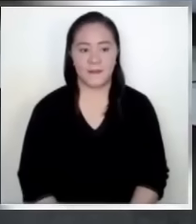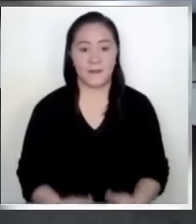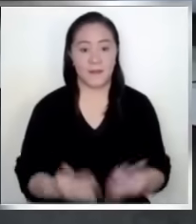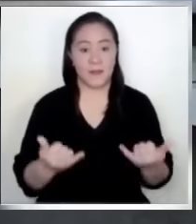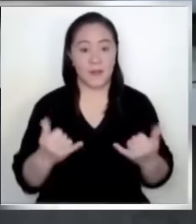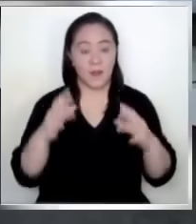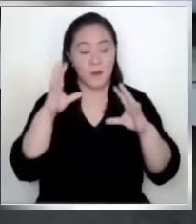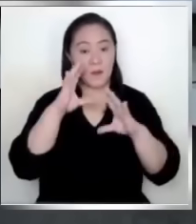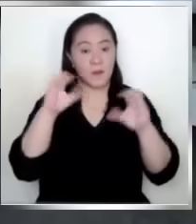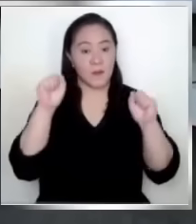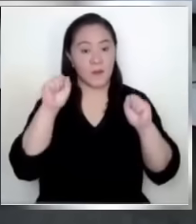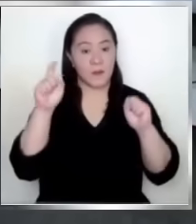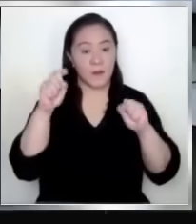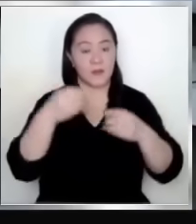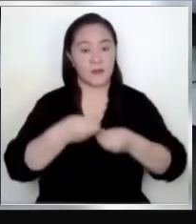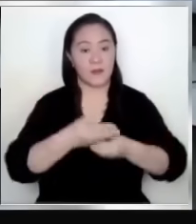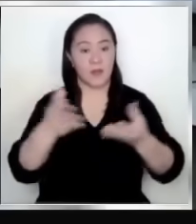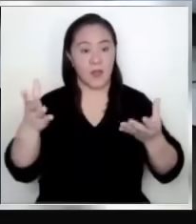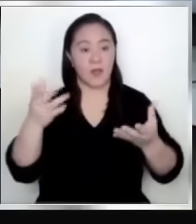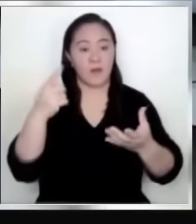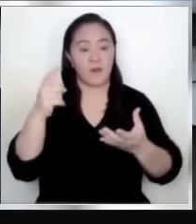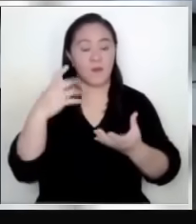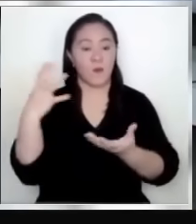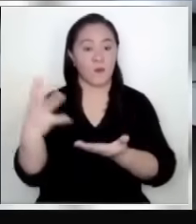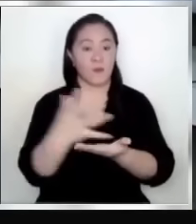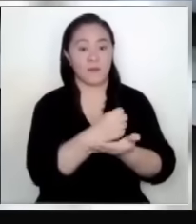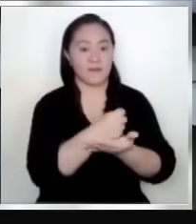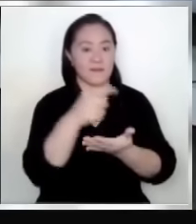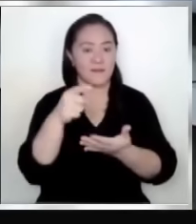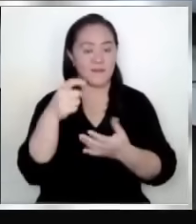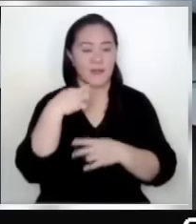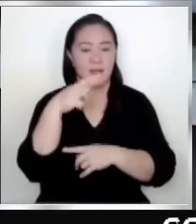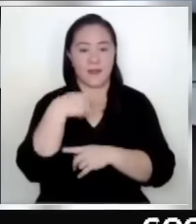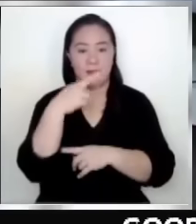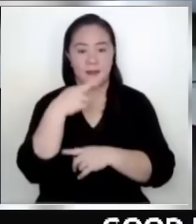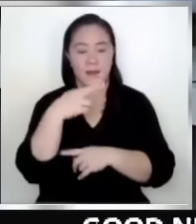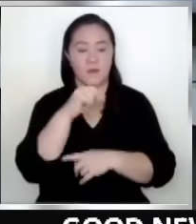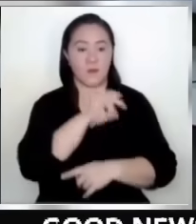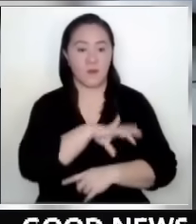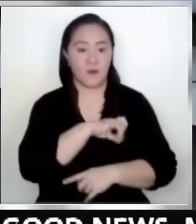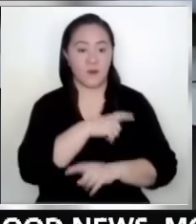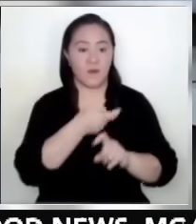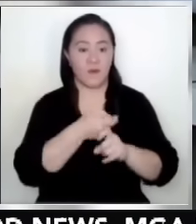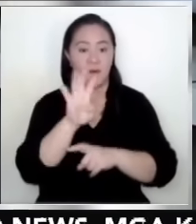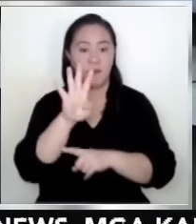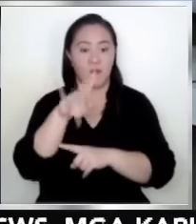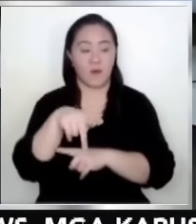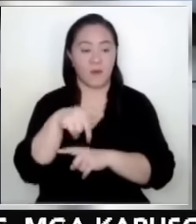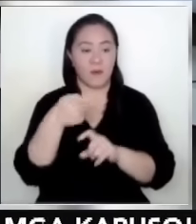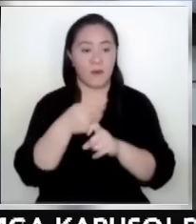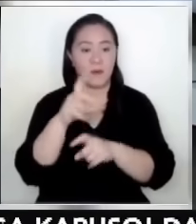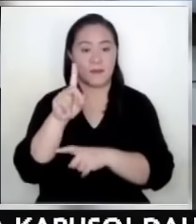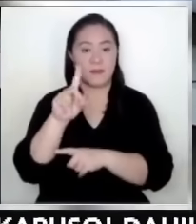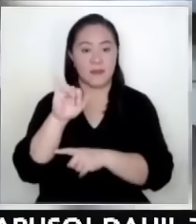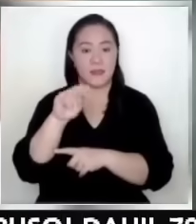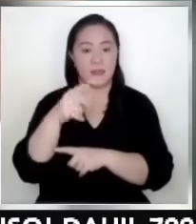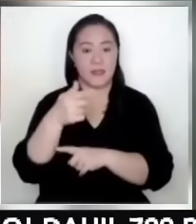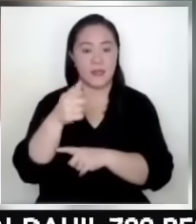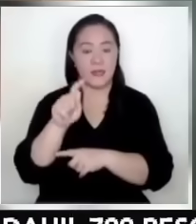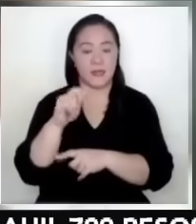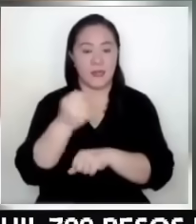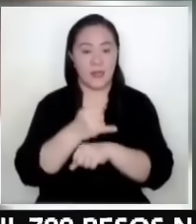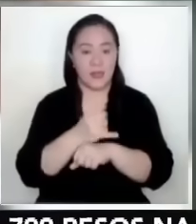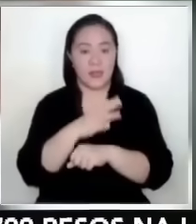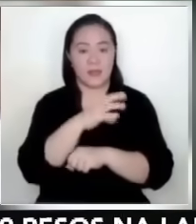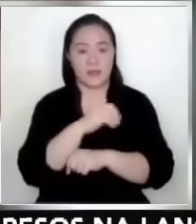ang pamahagi ng mga nakumpiskang smuggled na bigas sa mga benepisyaryo ng 4P sa Dinagat Island at Siargao kanina. 1,000 sako